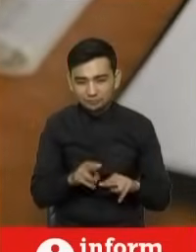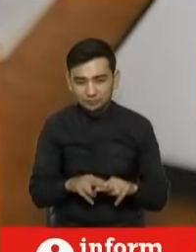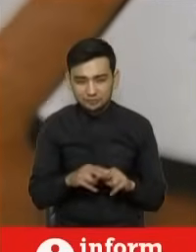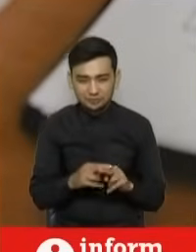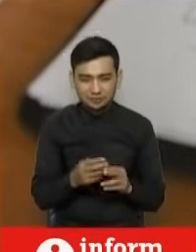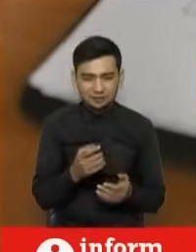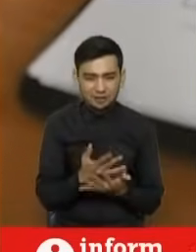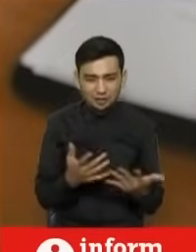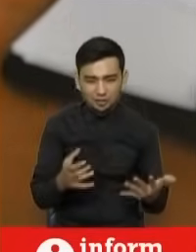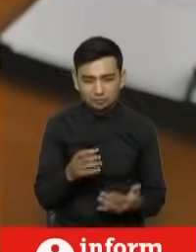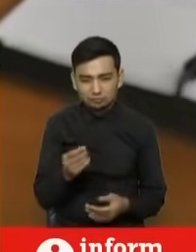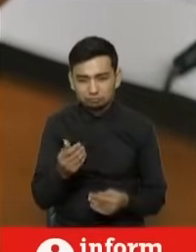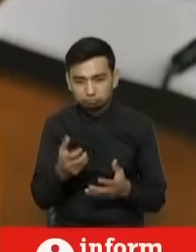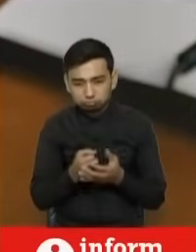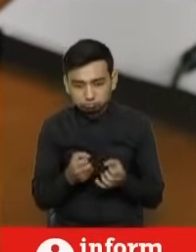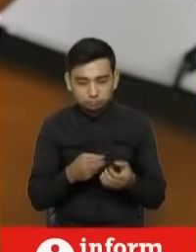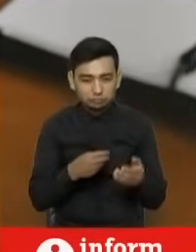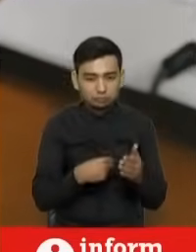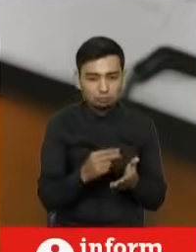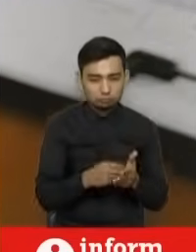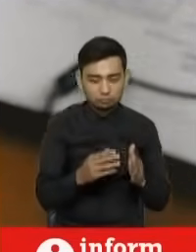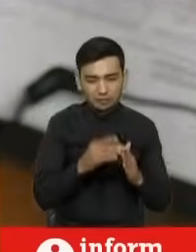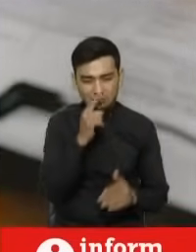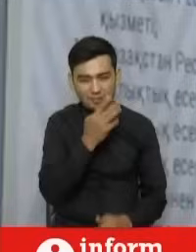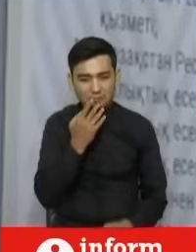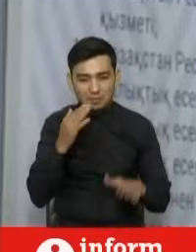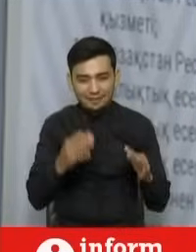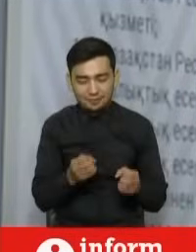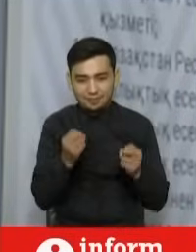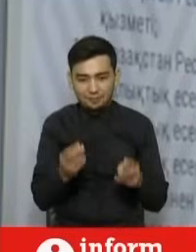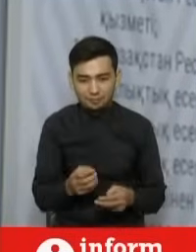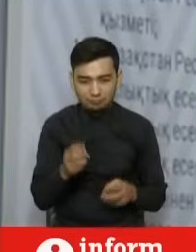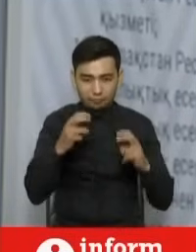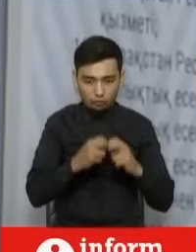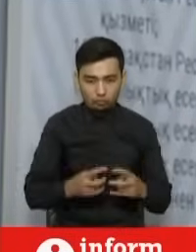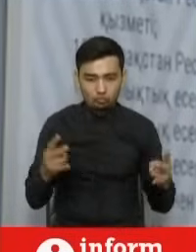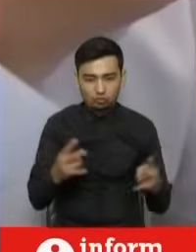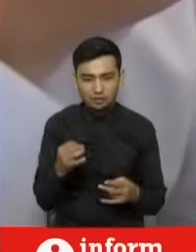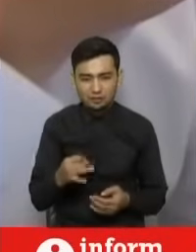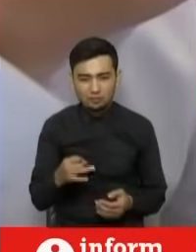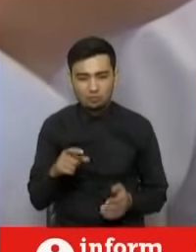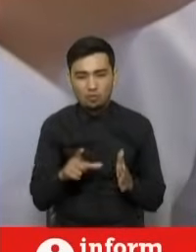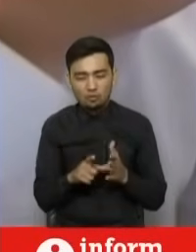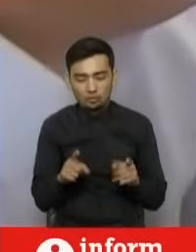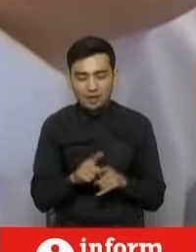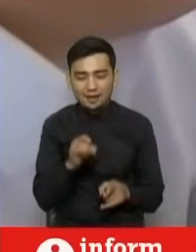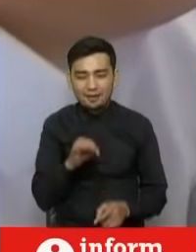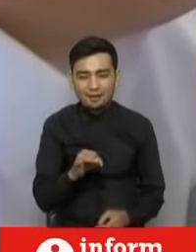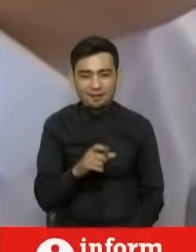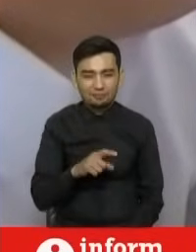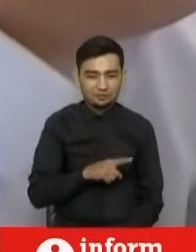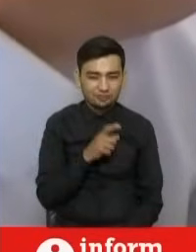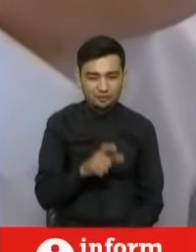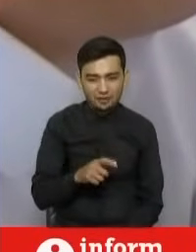офшорных структур и получают имущество, расположенное за границей. Каким образом должны выявить налоговики? При этом, говорит эксперт, граждане